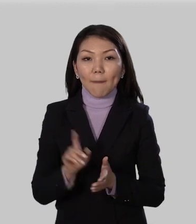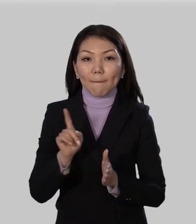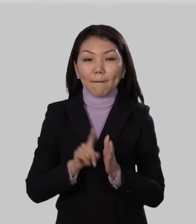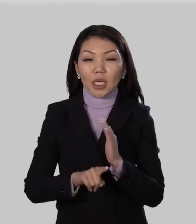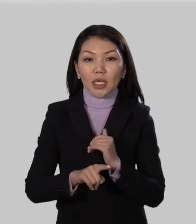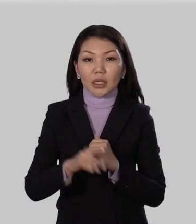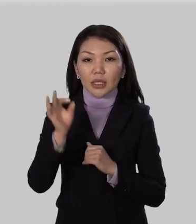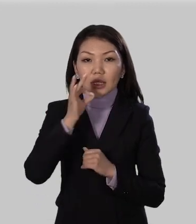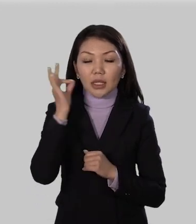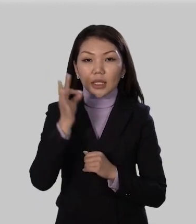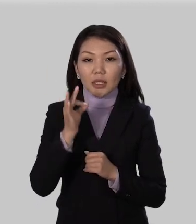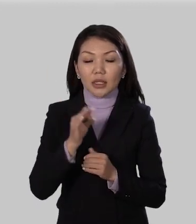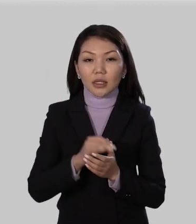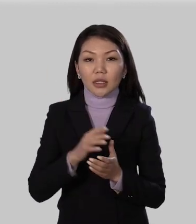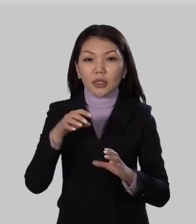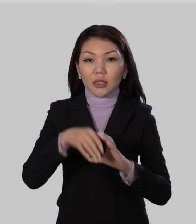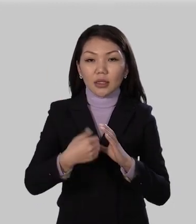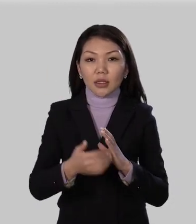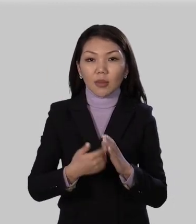Бесхитростный, сгребать, бескозырка.